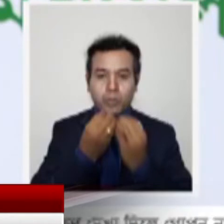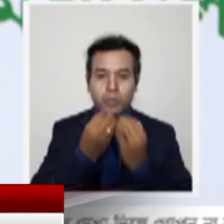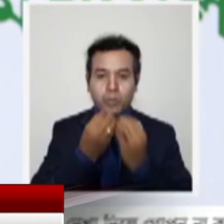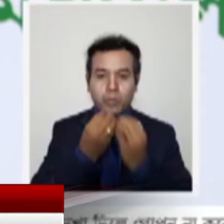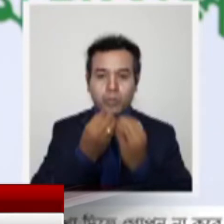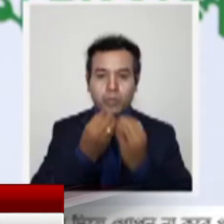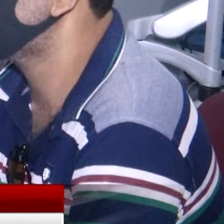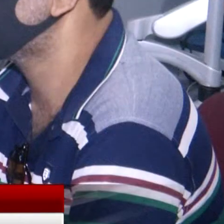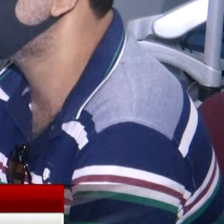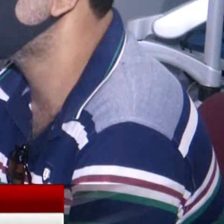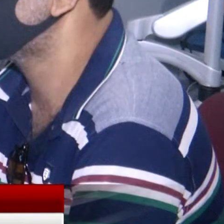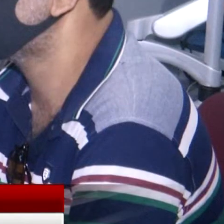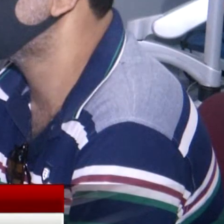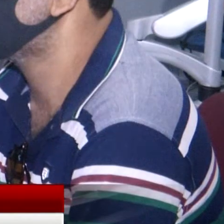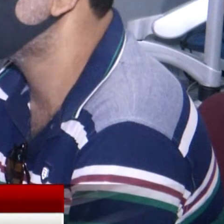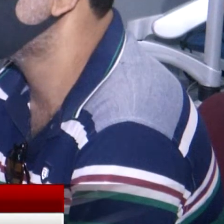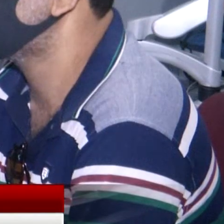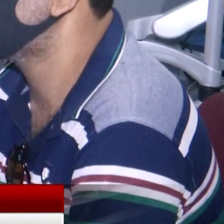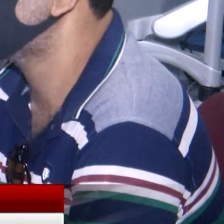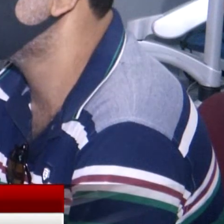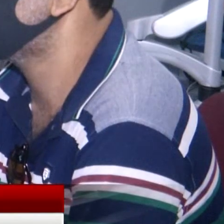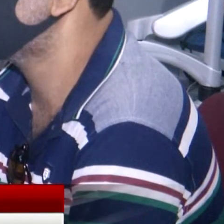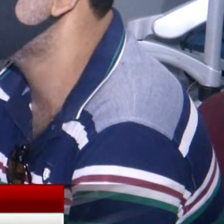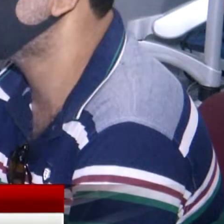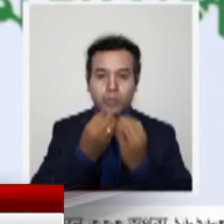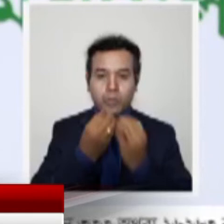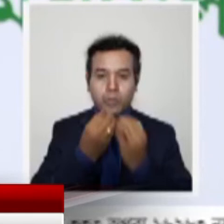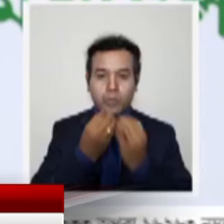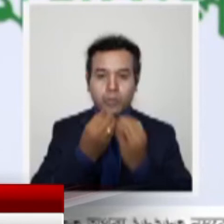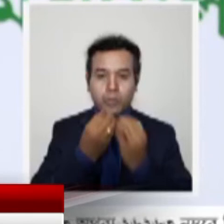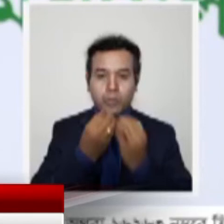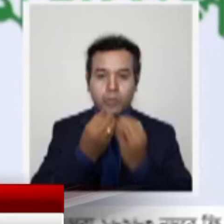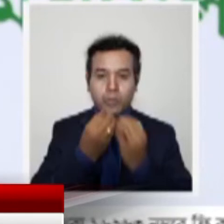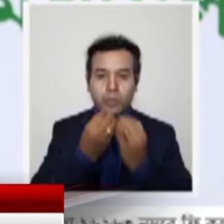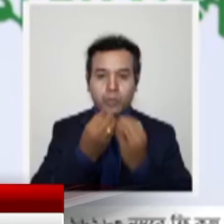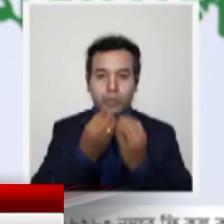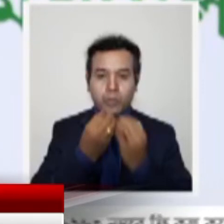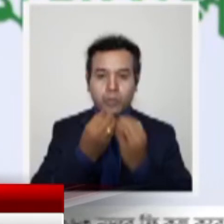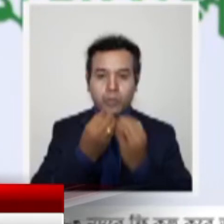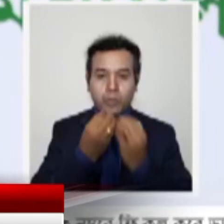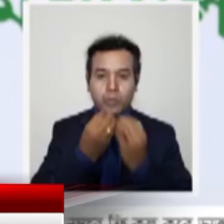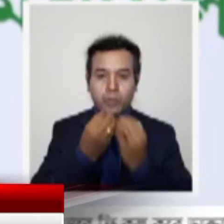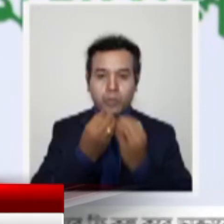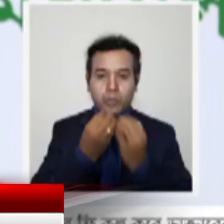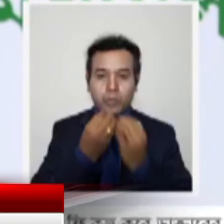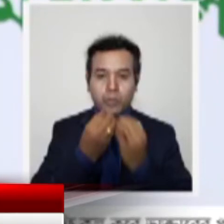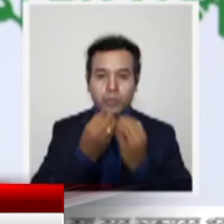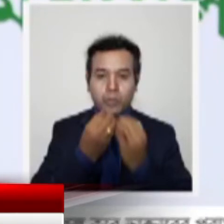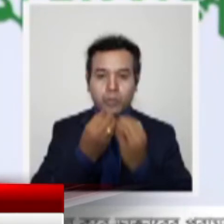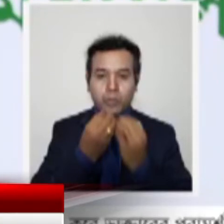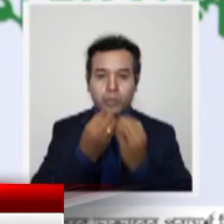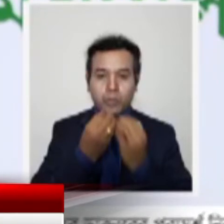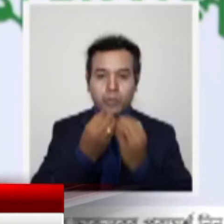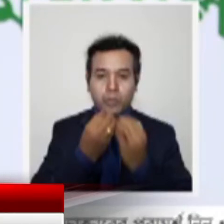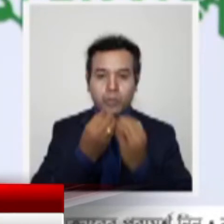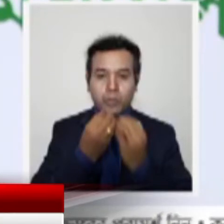3,000-6,000 ইউএস ডলার। কারণ মাস্ক ব্যবহার করলেই রোগ প্রতিরোধ করা যায় এবং রোগ প্রতিরোধের ফলে যে আক্রান্ত না হলে এই